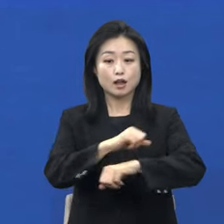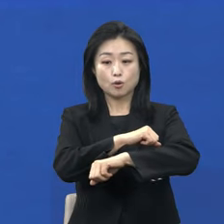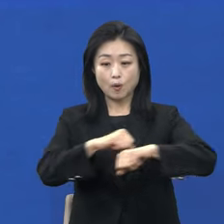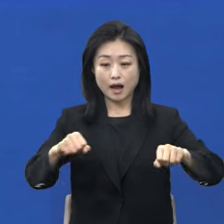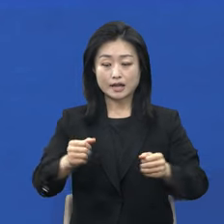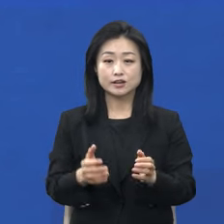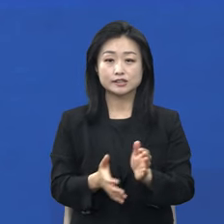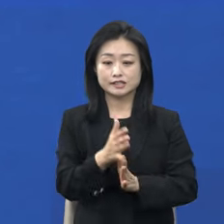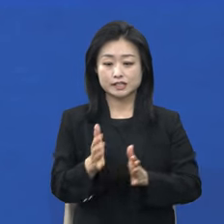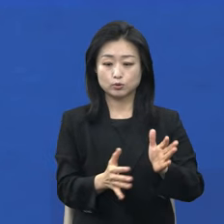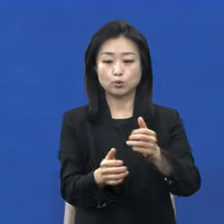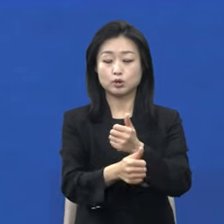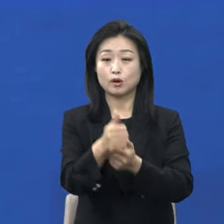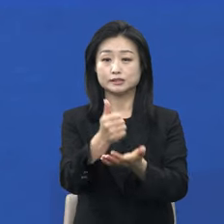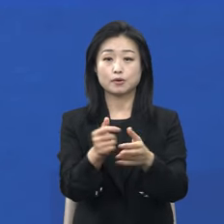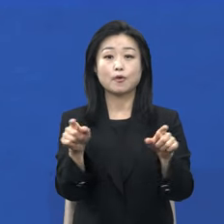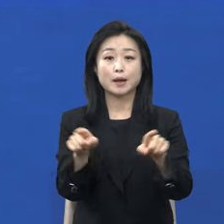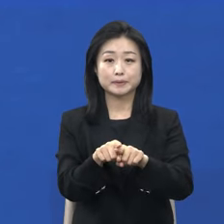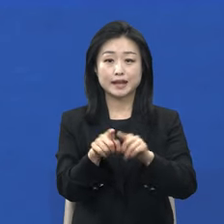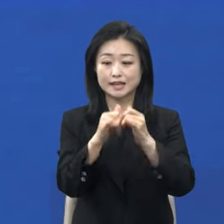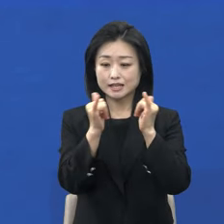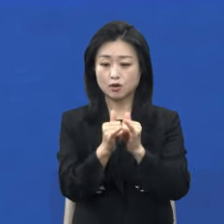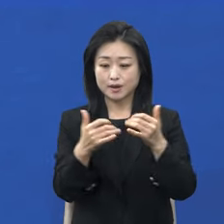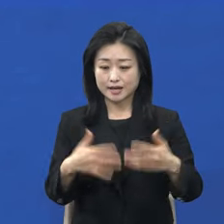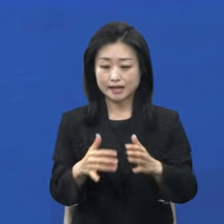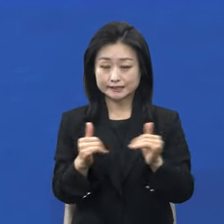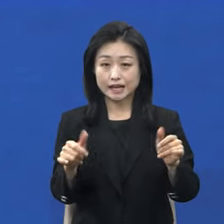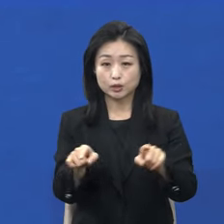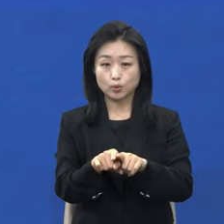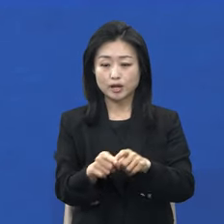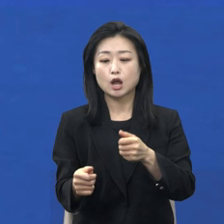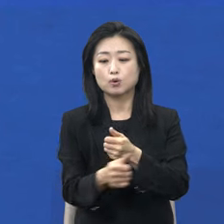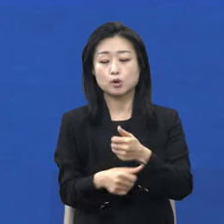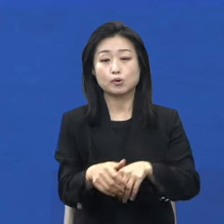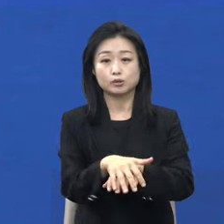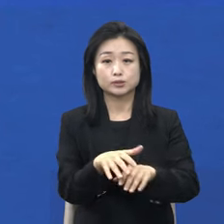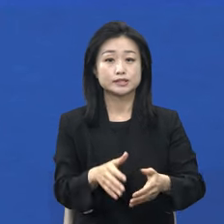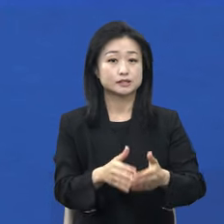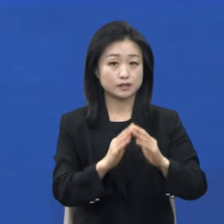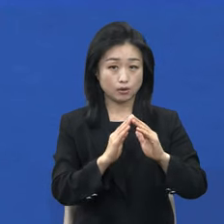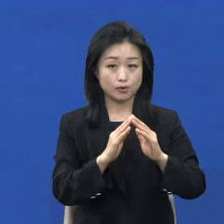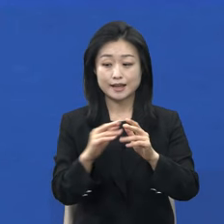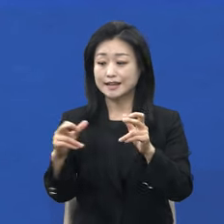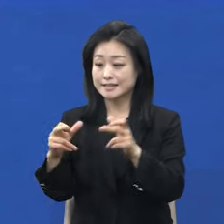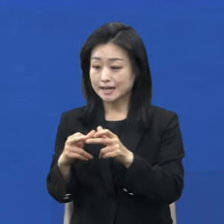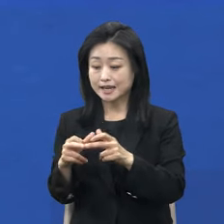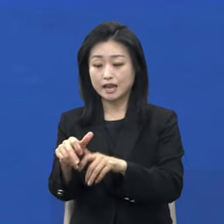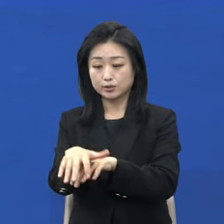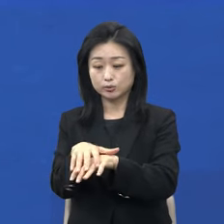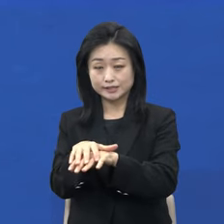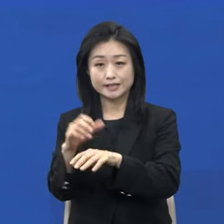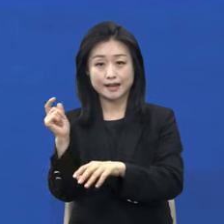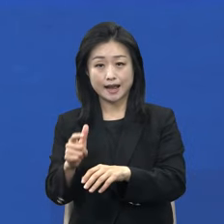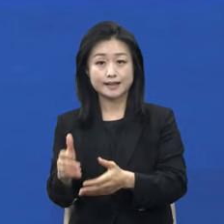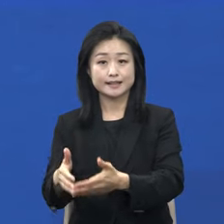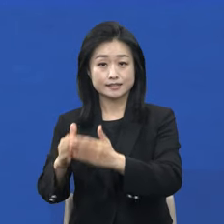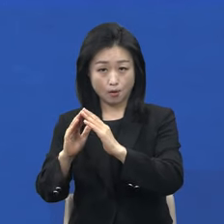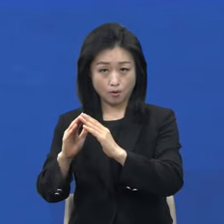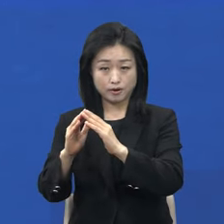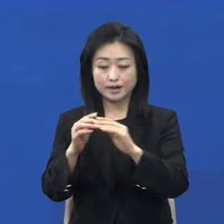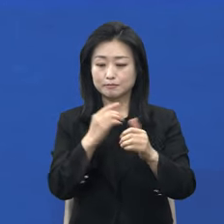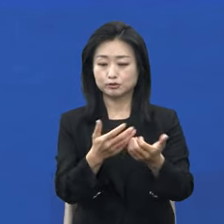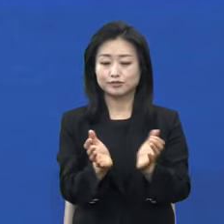광역시도위원장을 중심으로 사회적 약자 동행위원회를 구성하고 장애인 등 사회적 약자의 조직을 강화하여